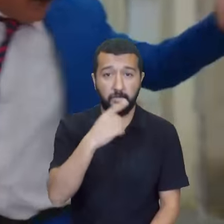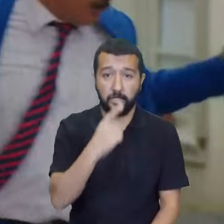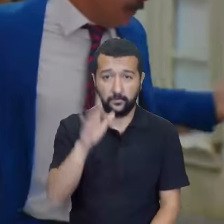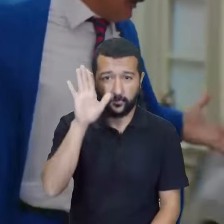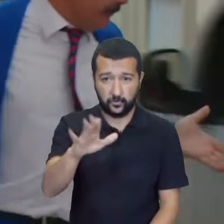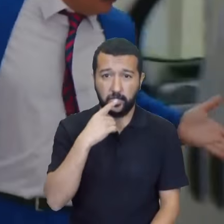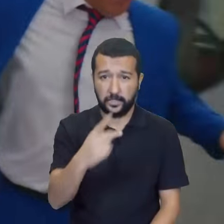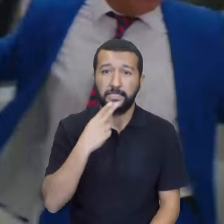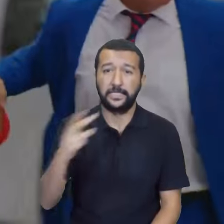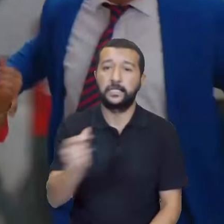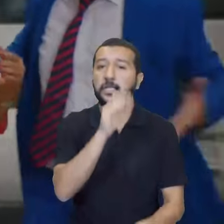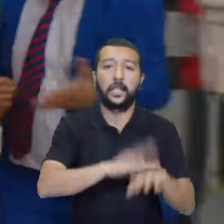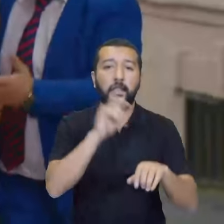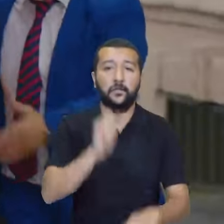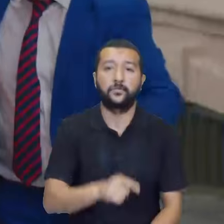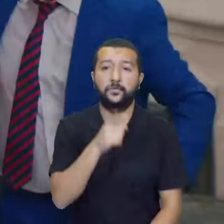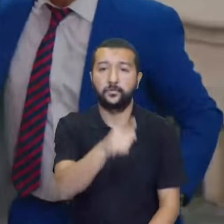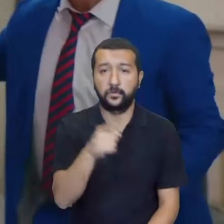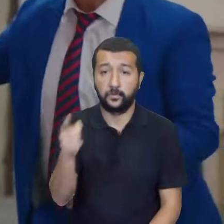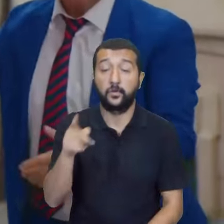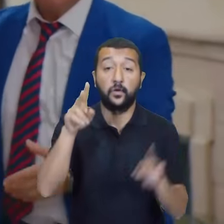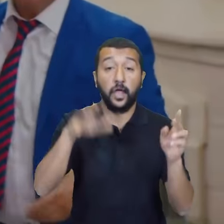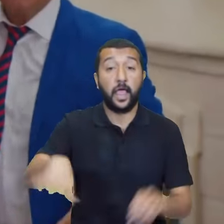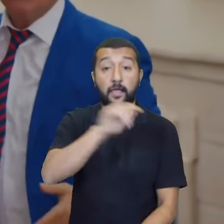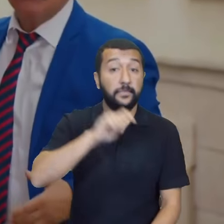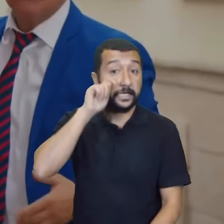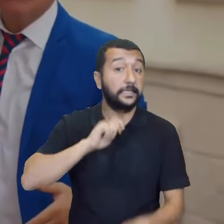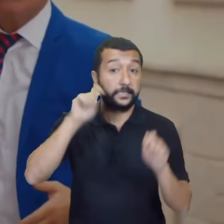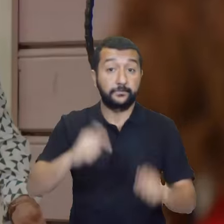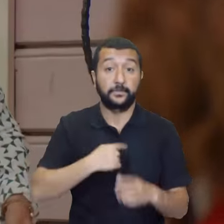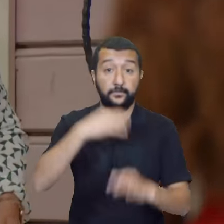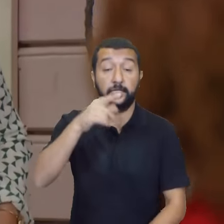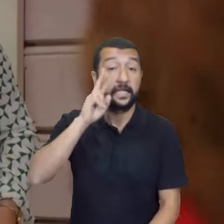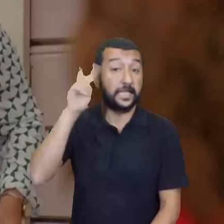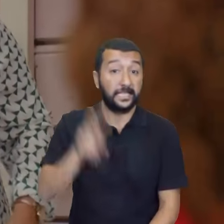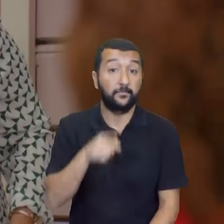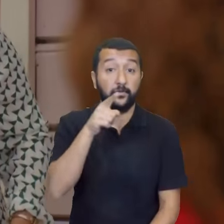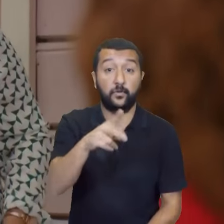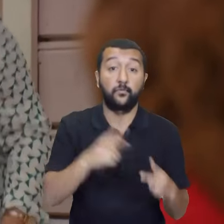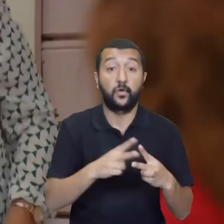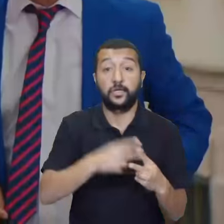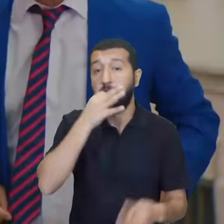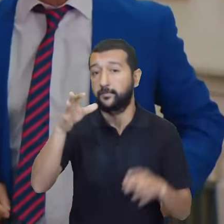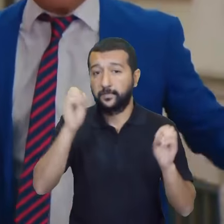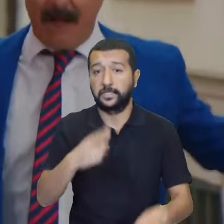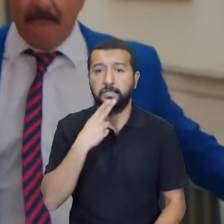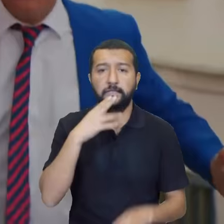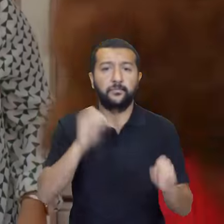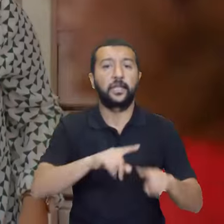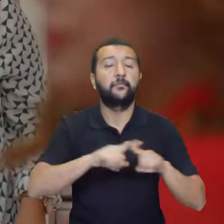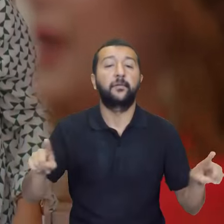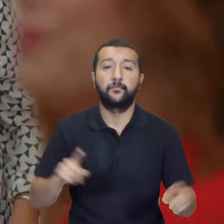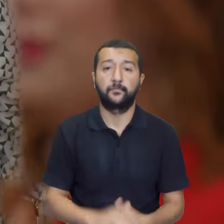az kalsın çarpıyordu. Konuyu komşuya rezil edeceksiniz beni be! Vallahi billahi polis çağırın. Bırak kızı!